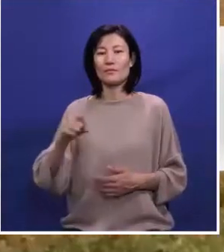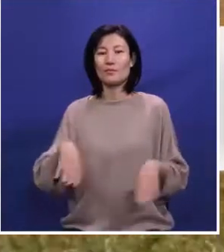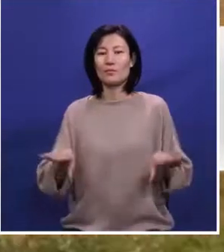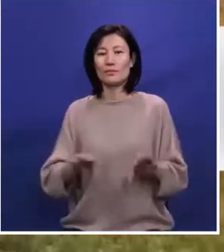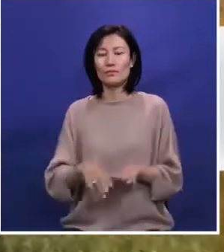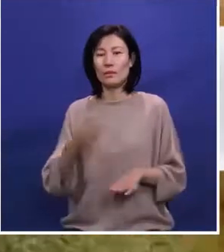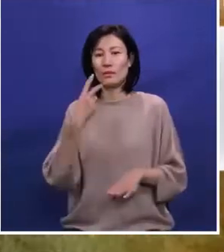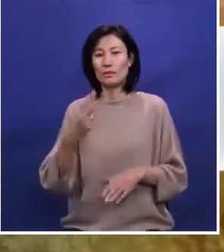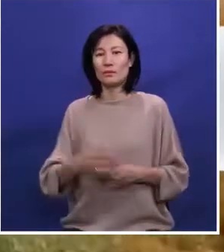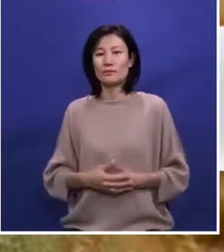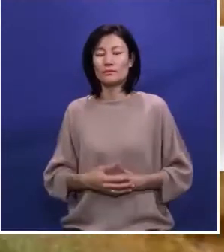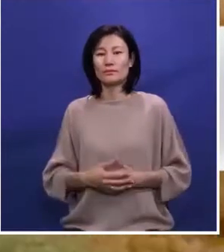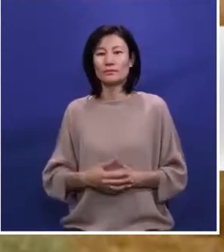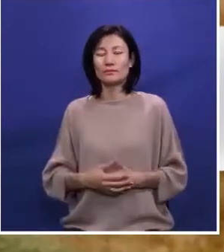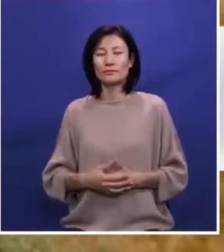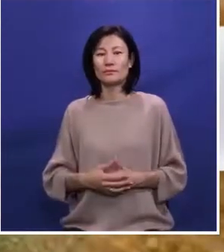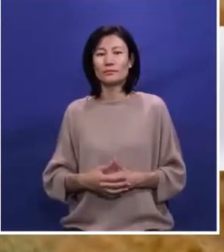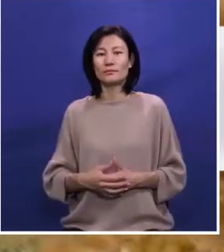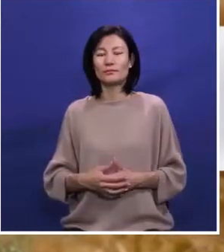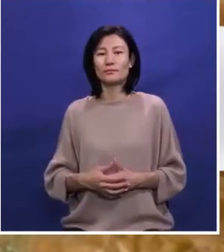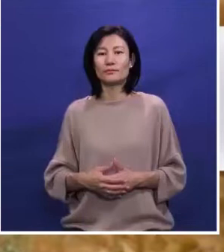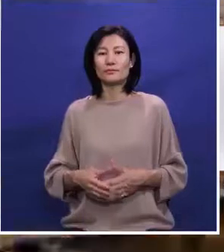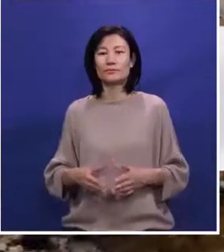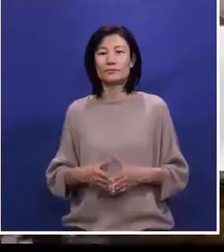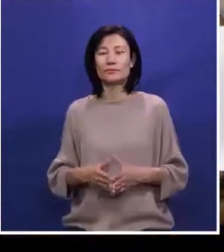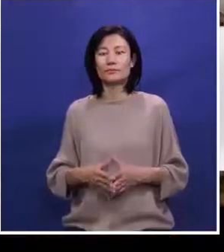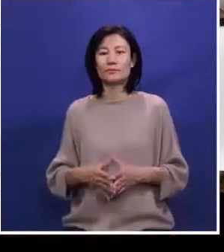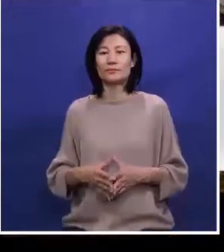бірге саяхат жасап көрейік. Ендеше кеттік.